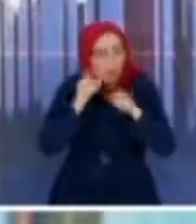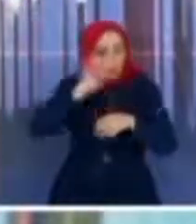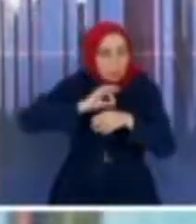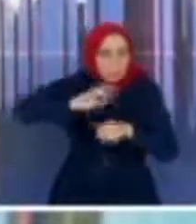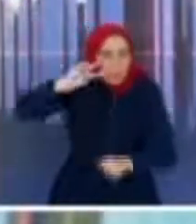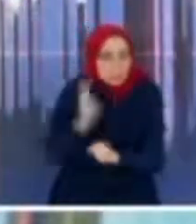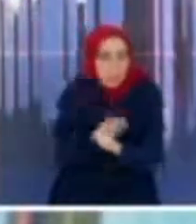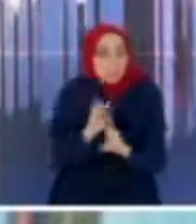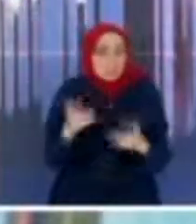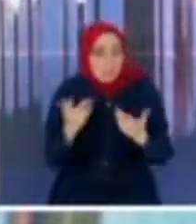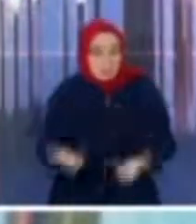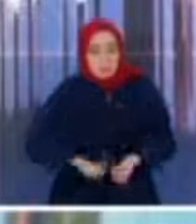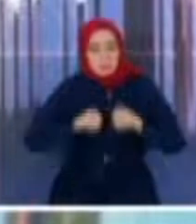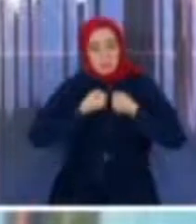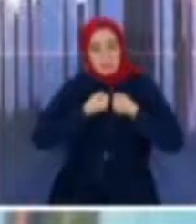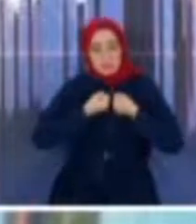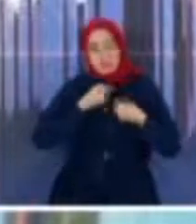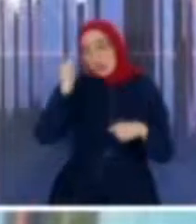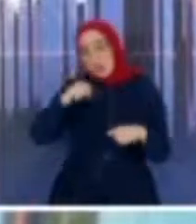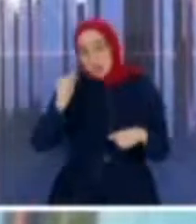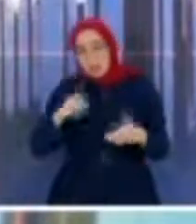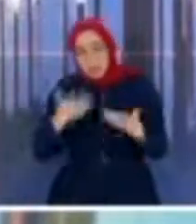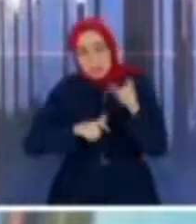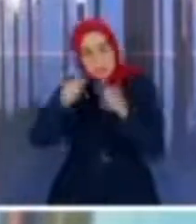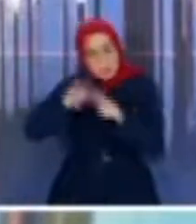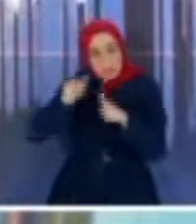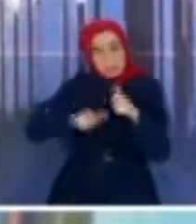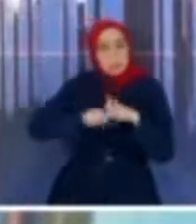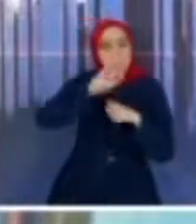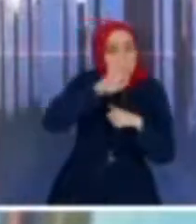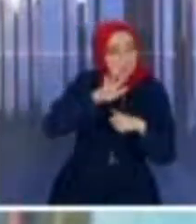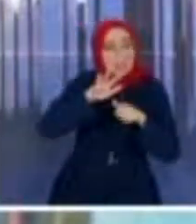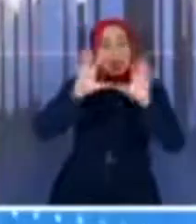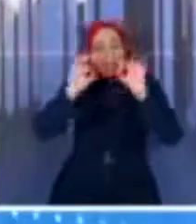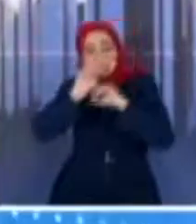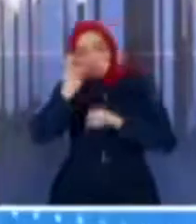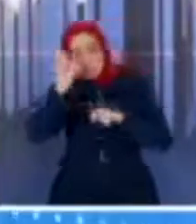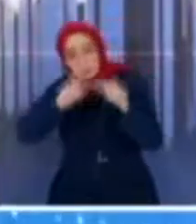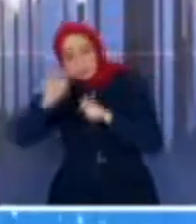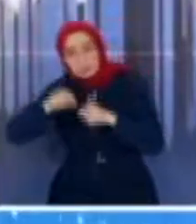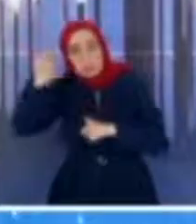ديما متواجد وفيه عدد متاع عباد متاع 15 20، لازم يكون فيهم شخص